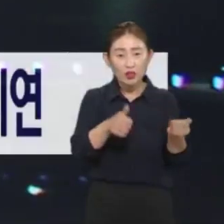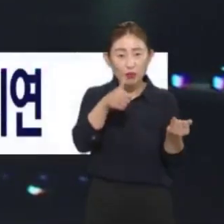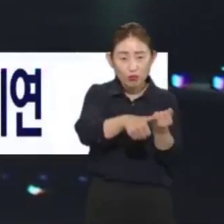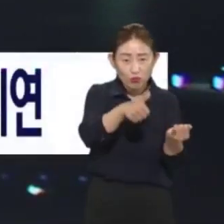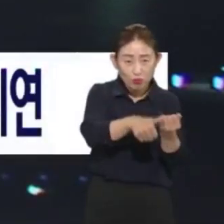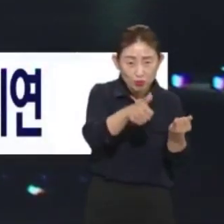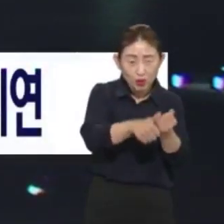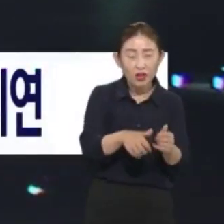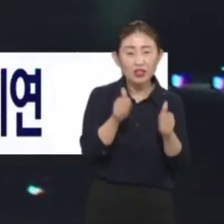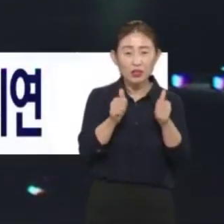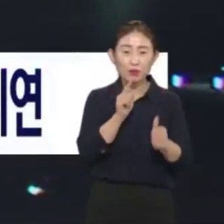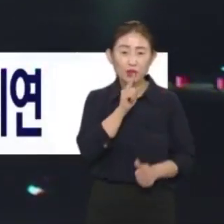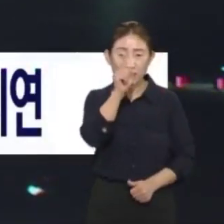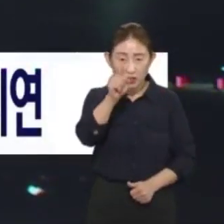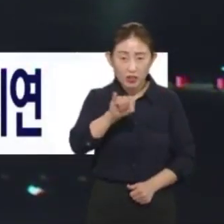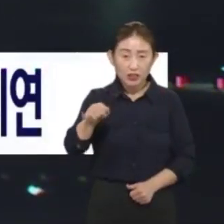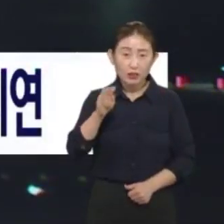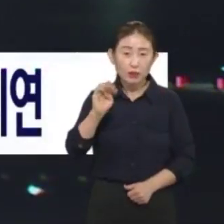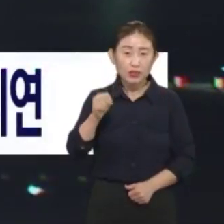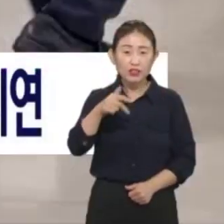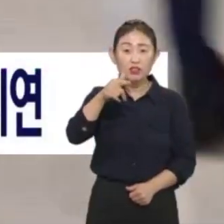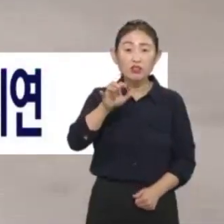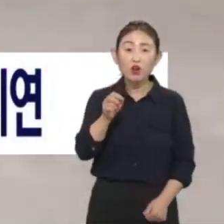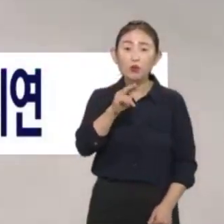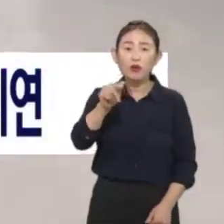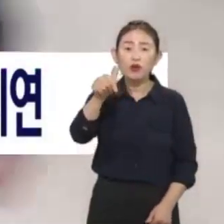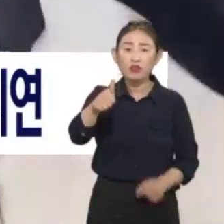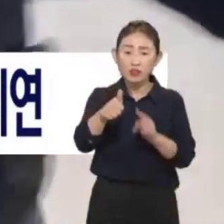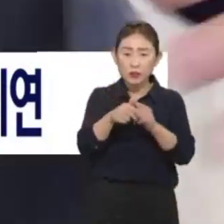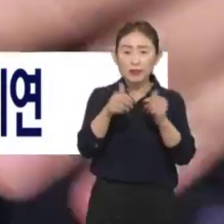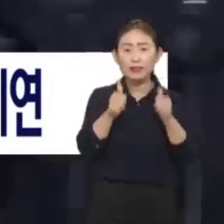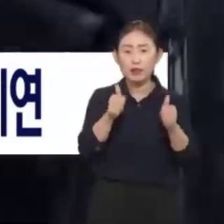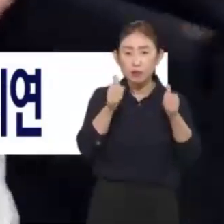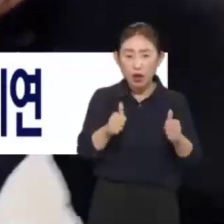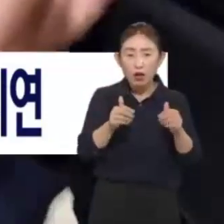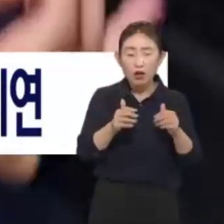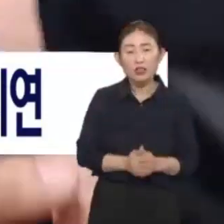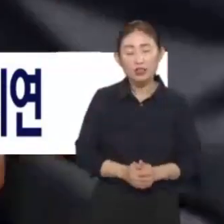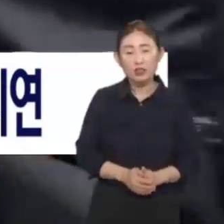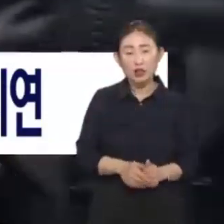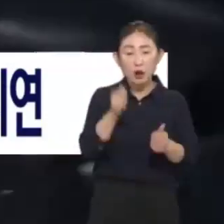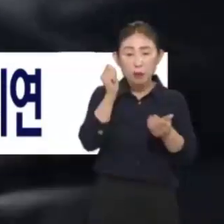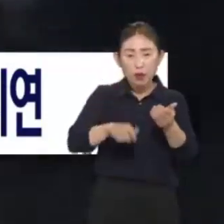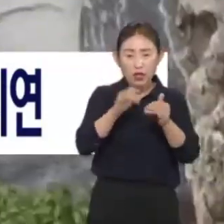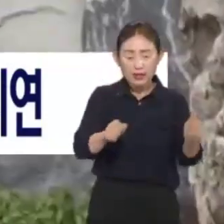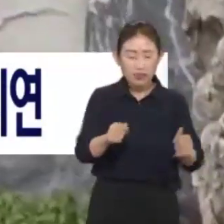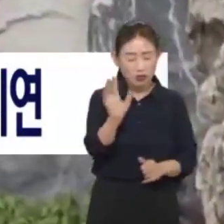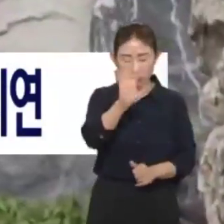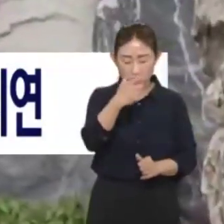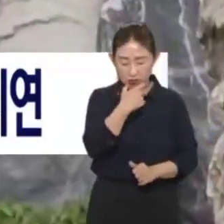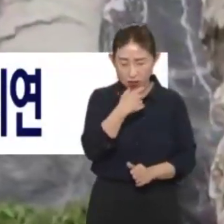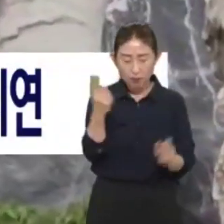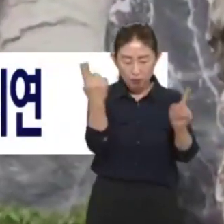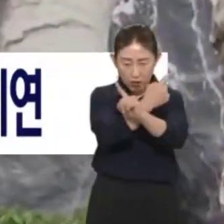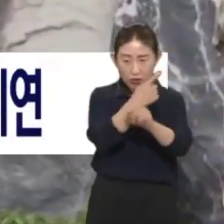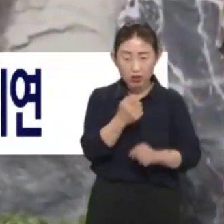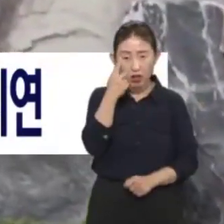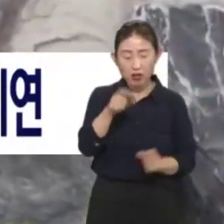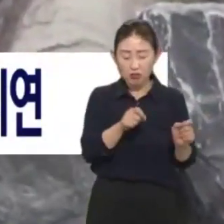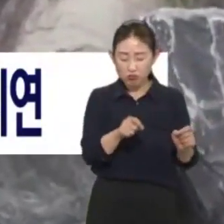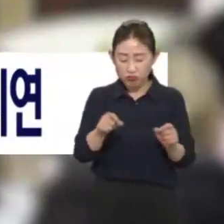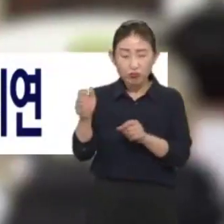여신도를 성폭행한 혐의 등으로 기소된 JMS 정명석 씨의 재판이 정 씨 측의 법관 기피 신청으로 한 달 넘게